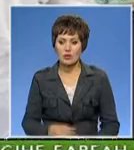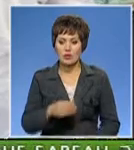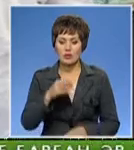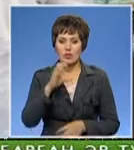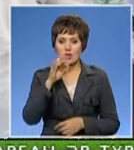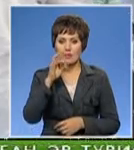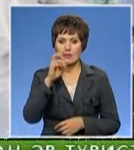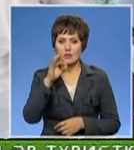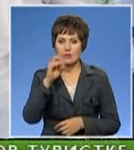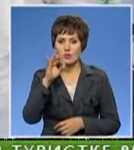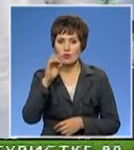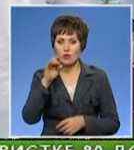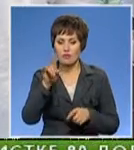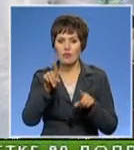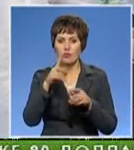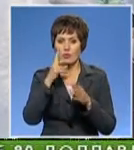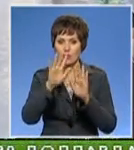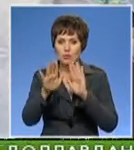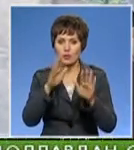ұсынып отырмыз.